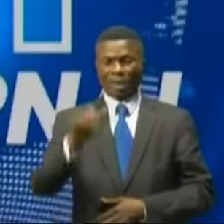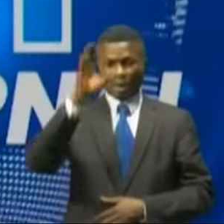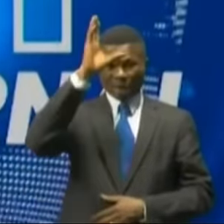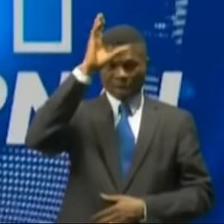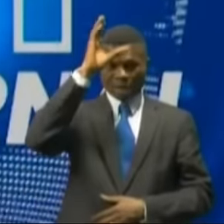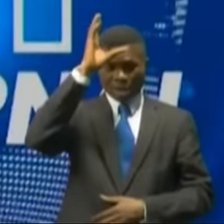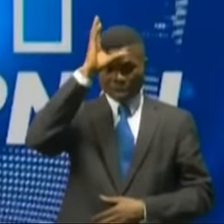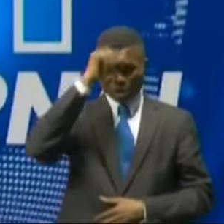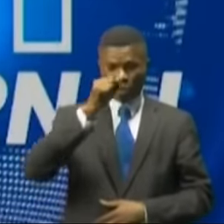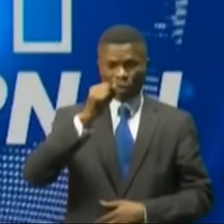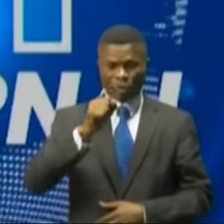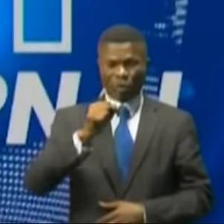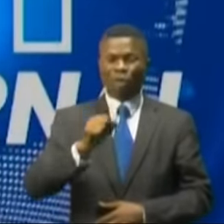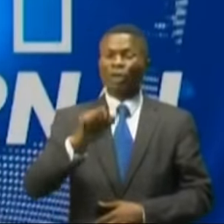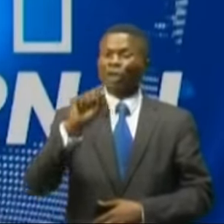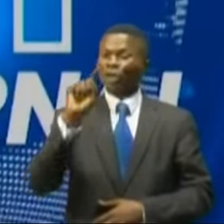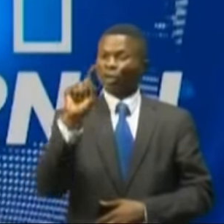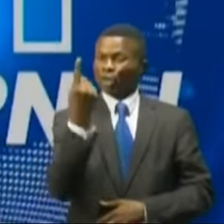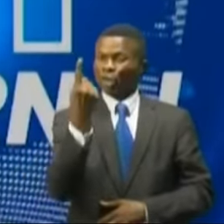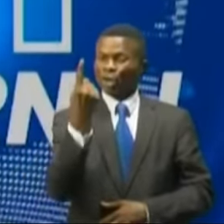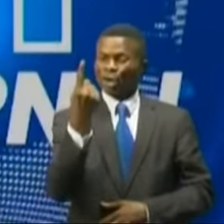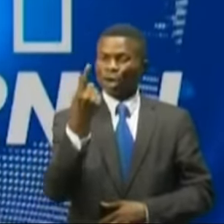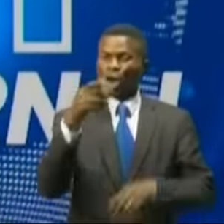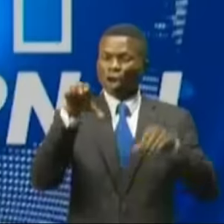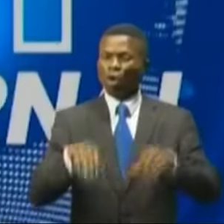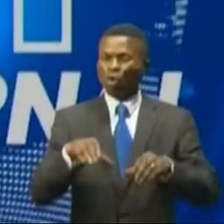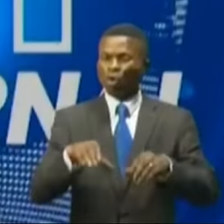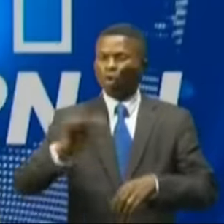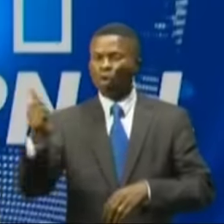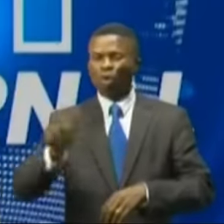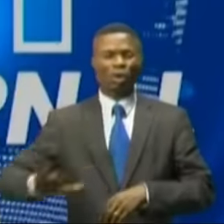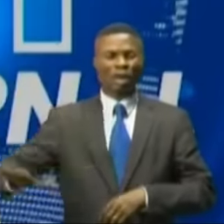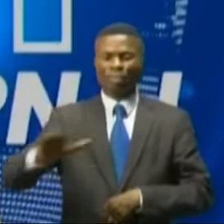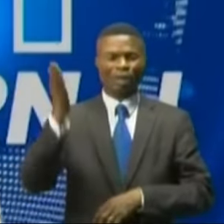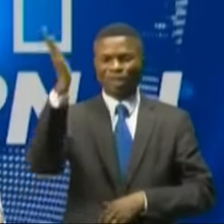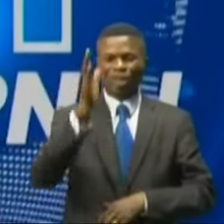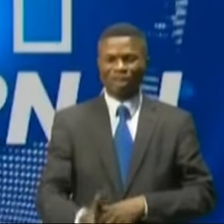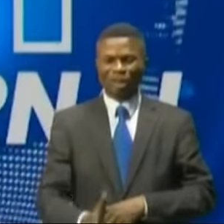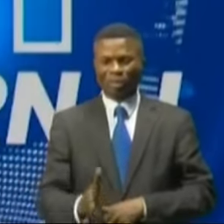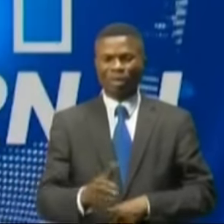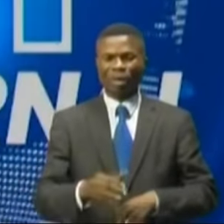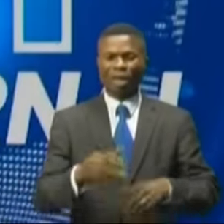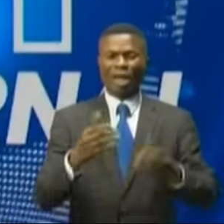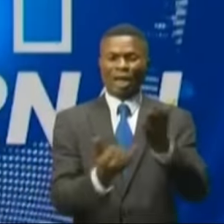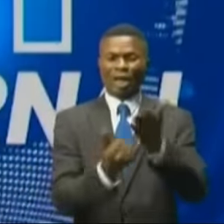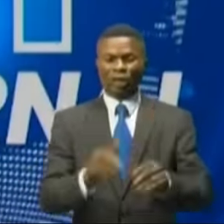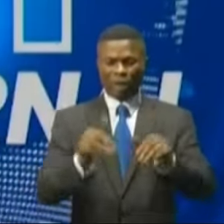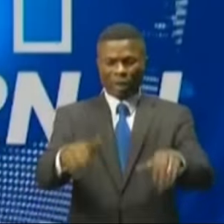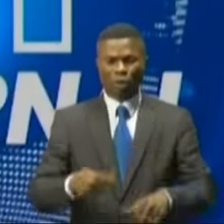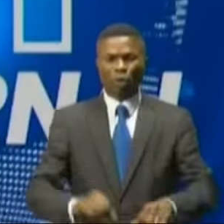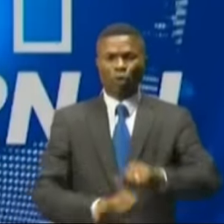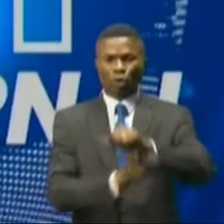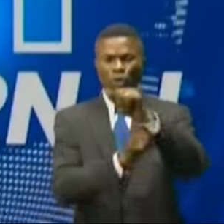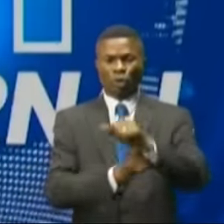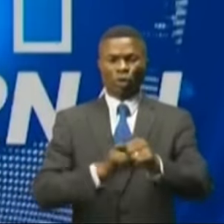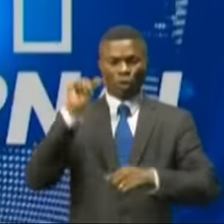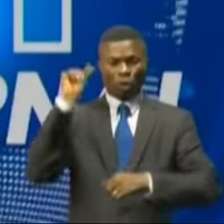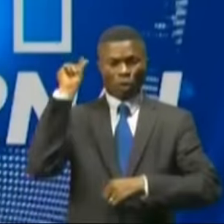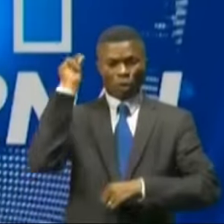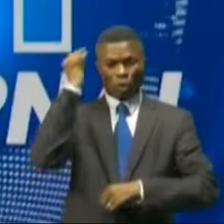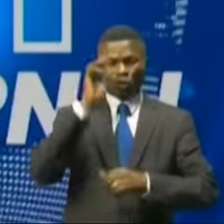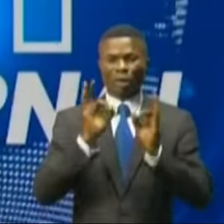une variété qu'on trouve qu'en RDC, un pays richement béni. Les ingénieurs agronomes déterminés à accompagner le nouveau gouvernement